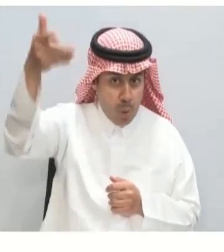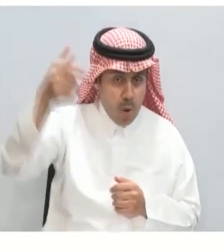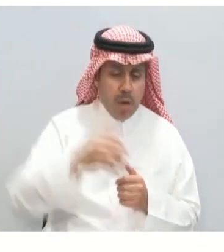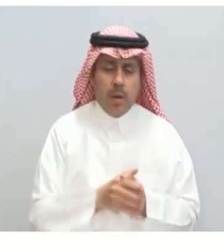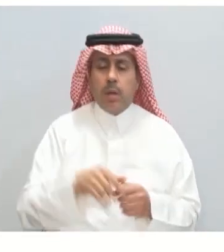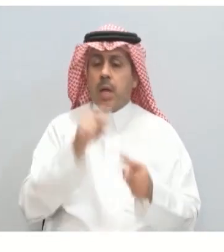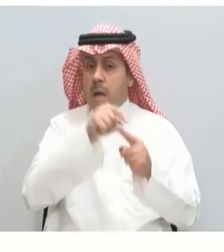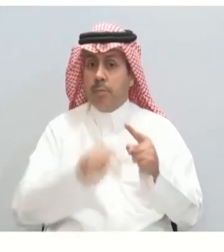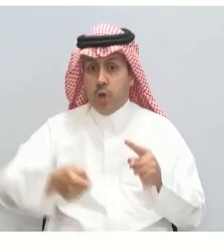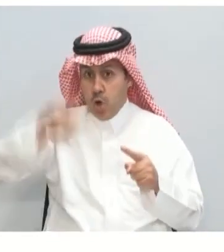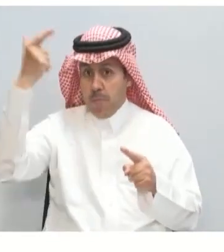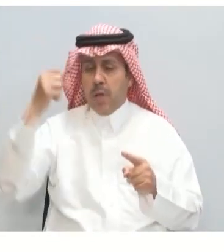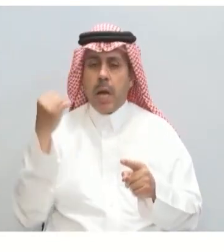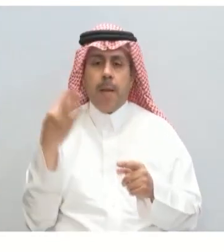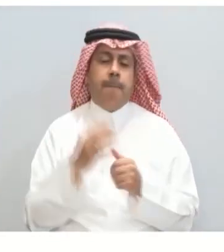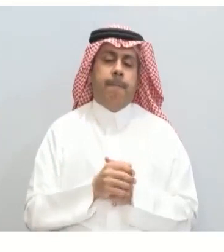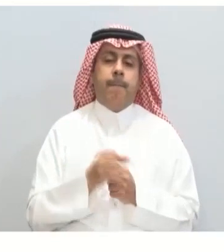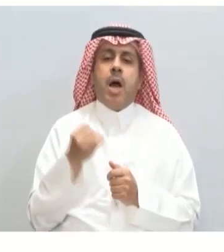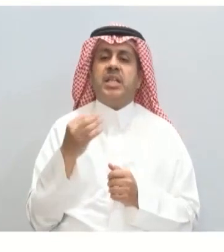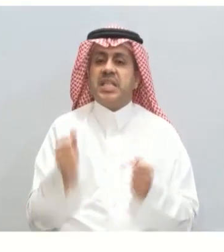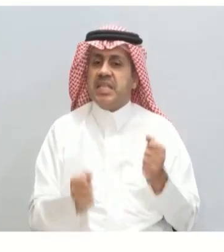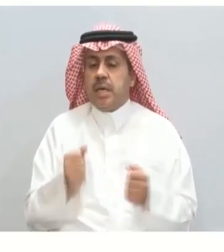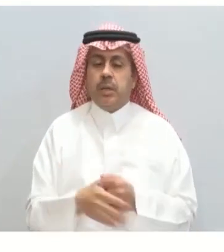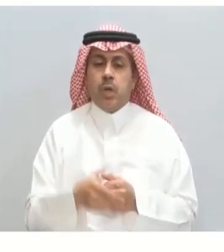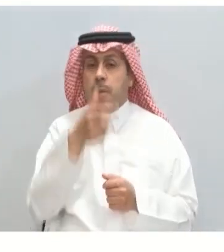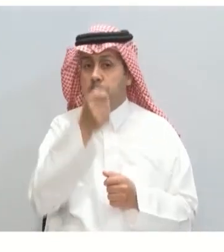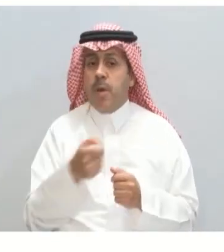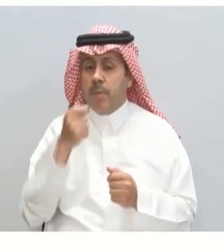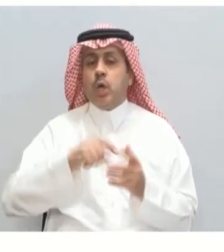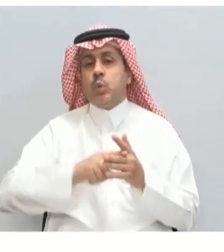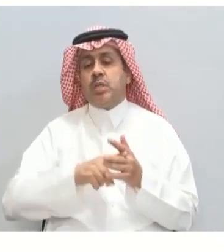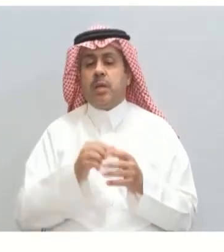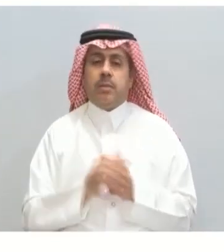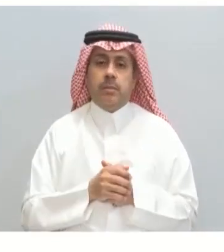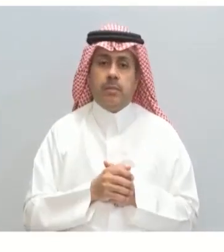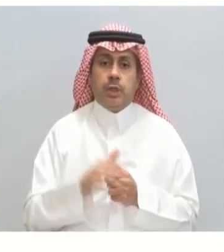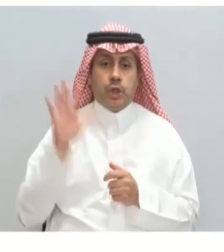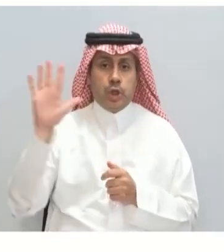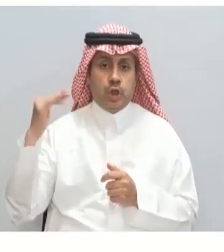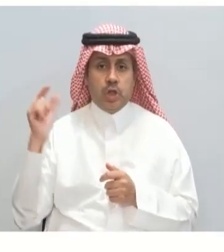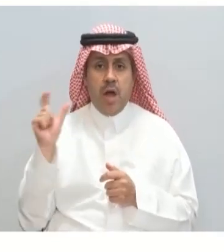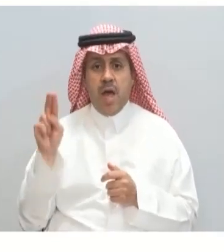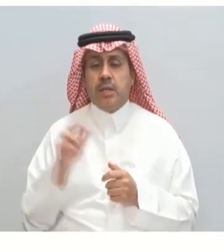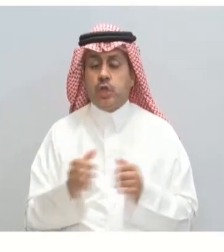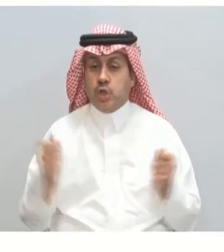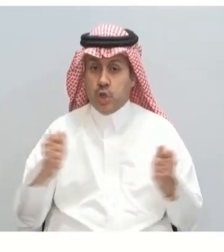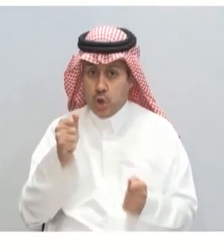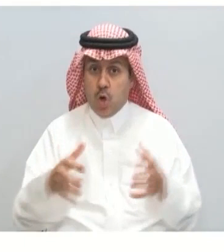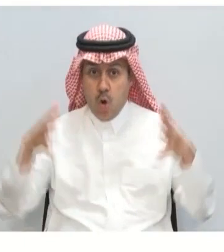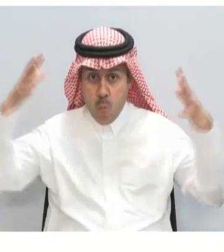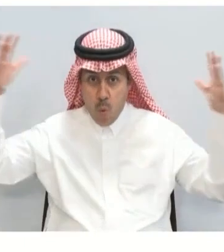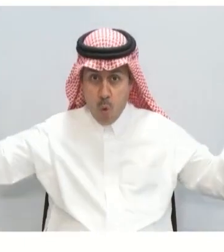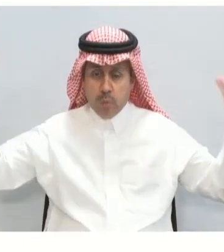الربح وكذلك عدد السيارات التي سيتم تصنيعها سواء شاحنات او غيرها